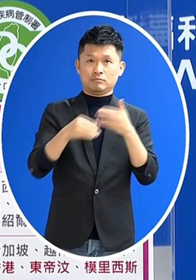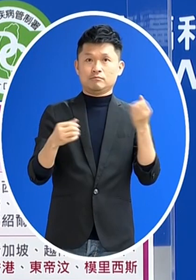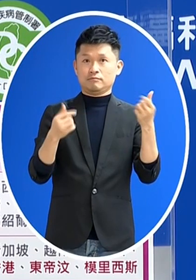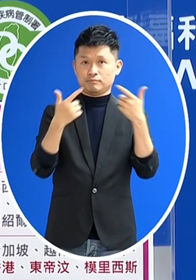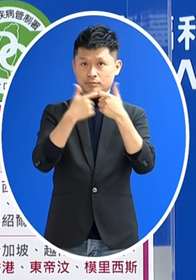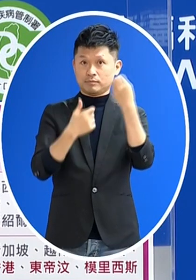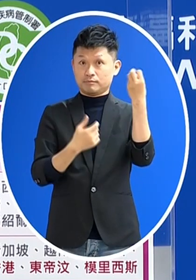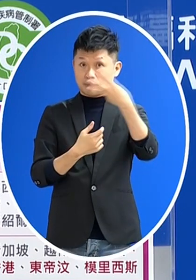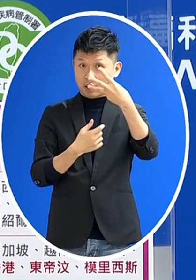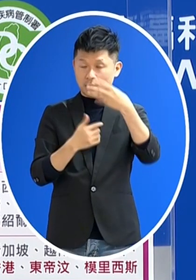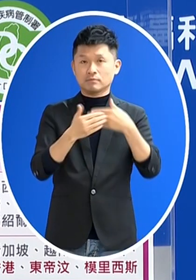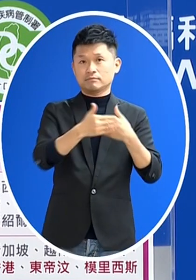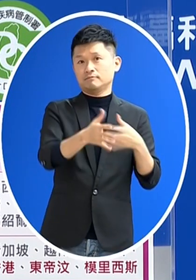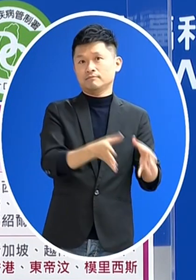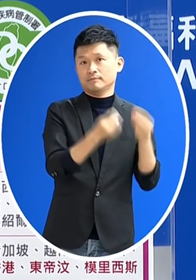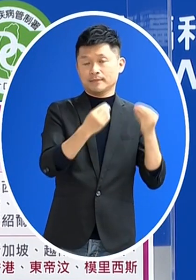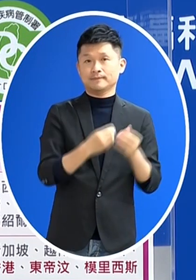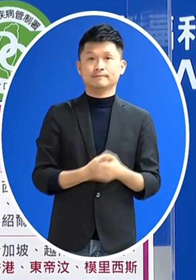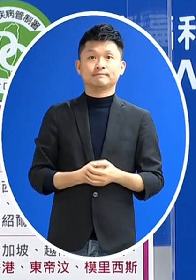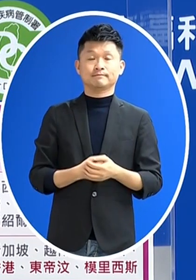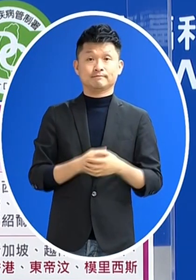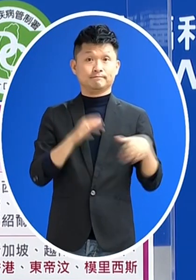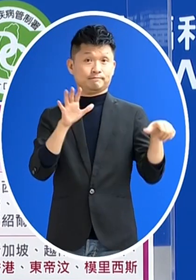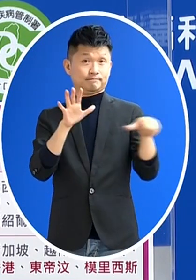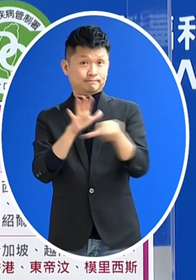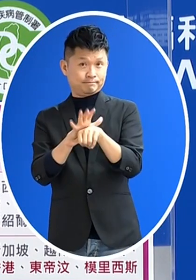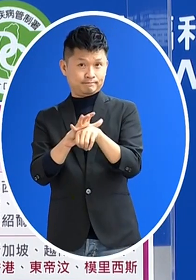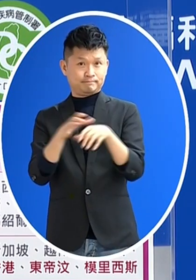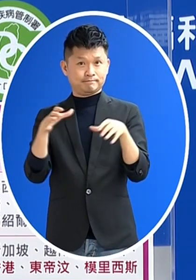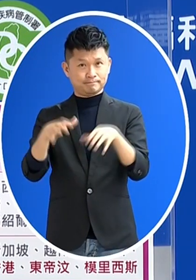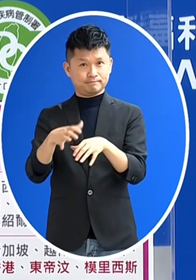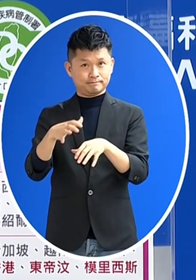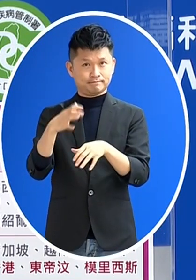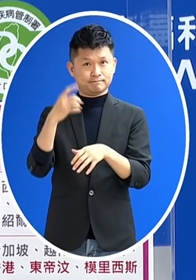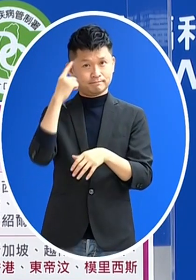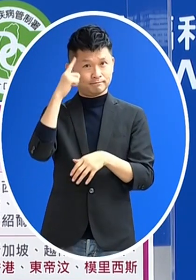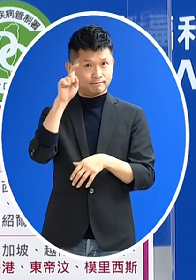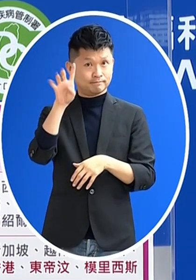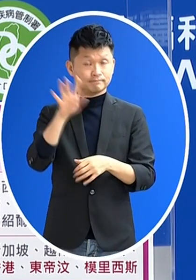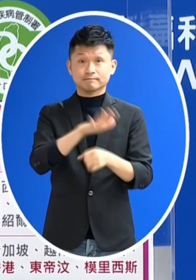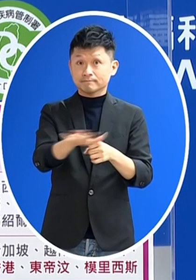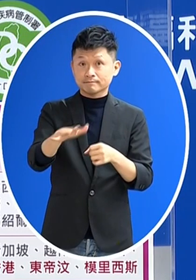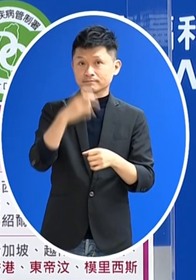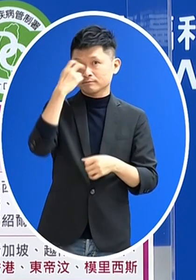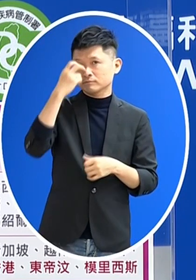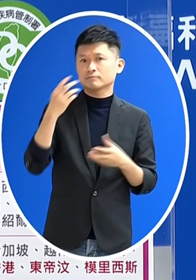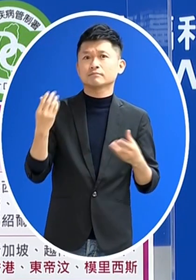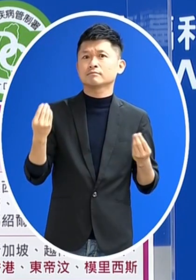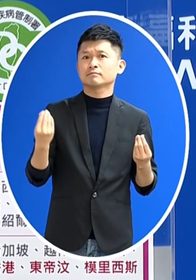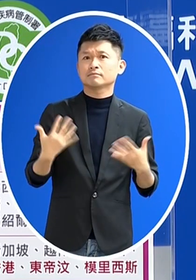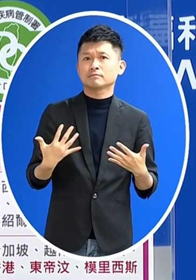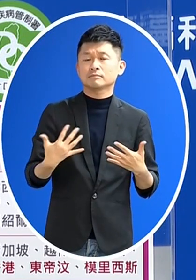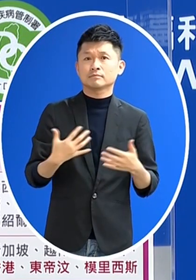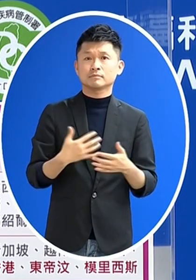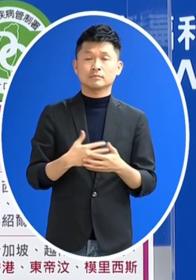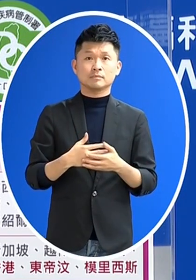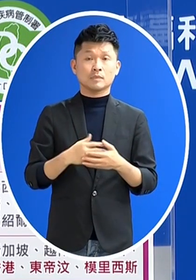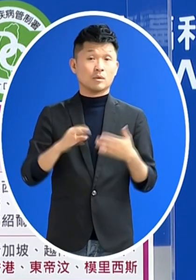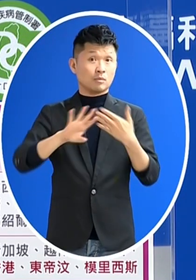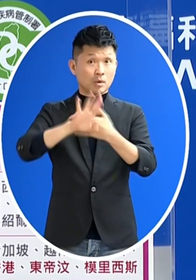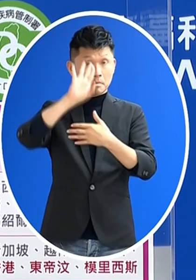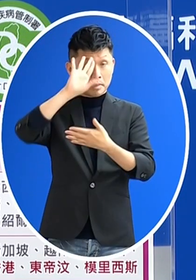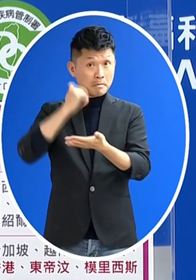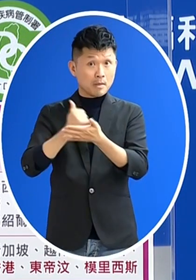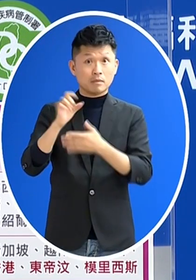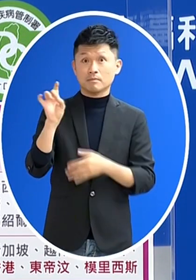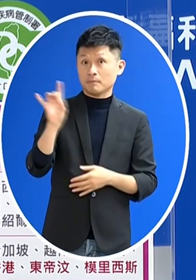离。那入境检疫期满，那没有无症状，那检验阳性，那国外未曾有确诊